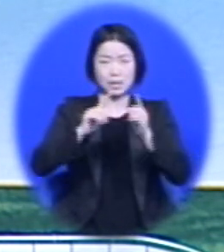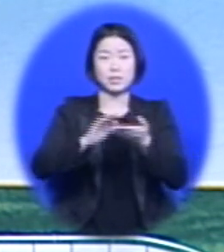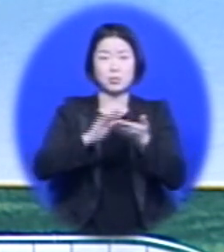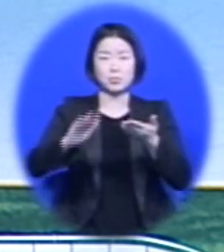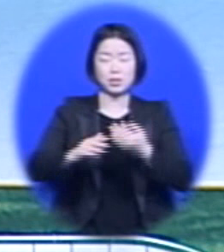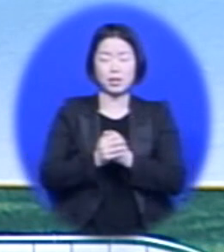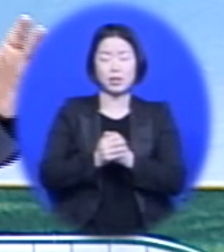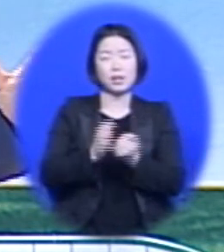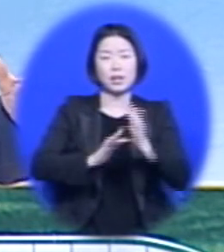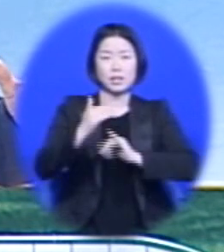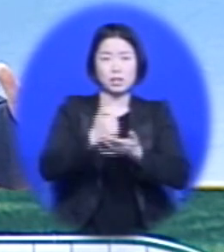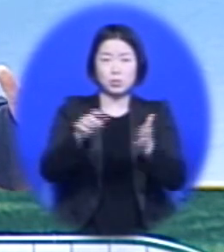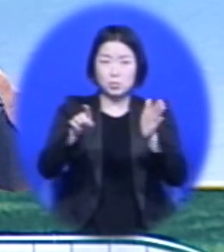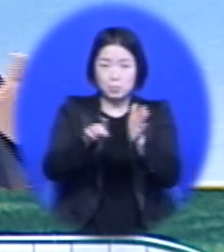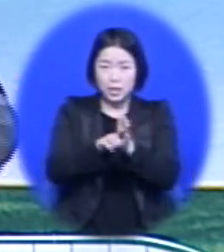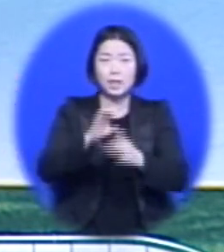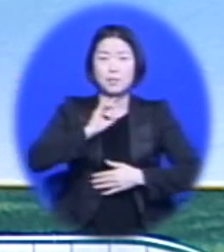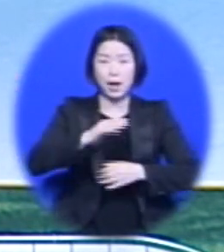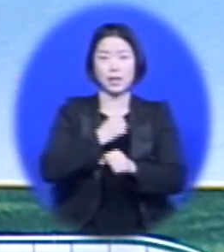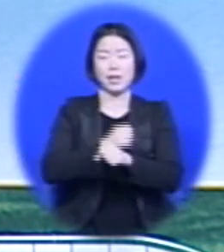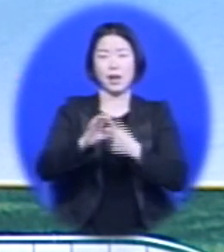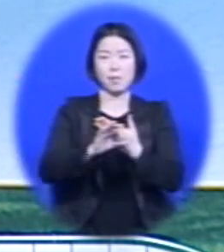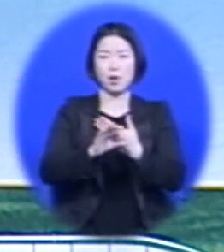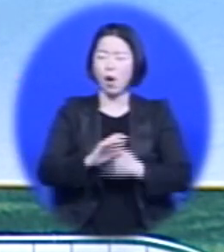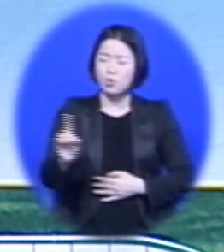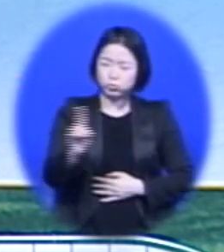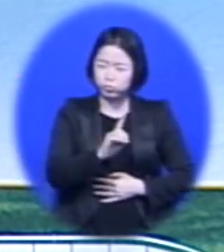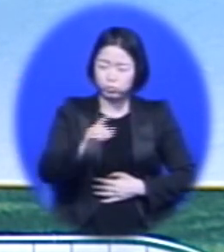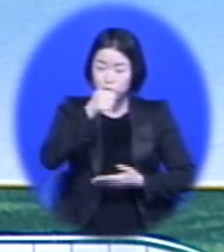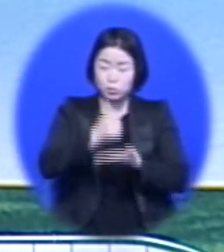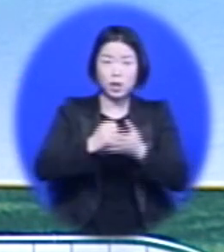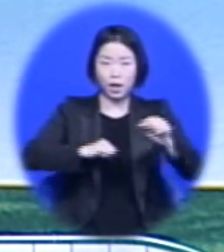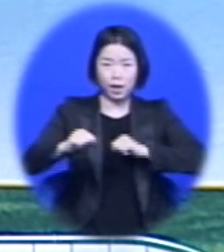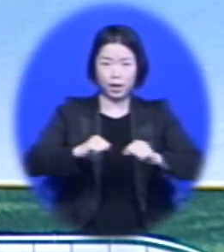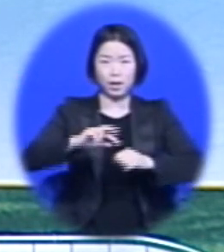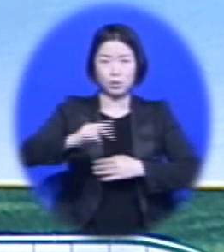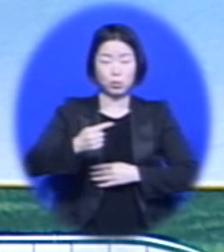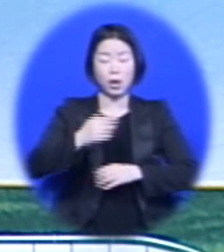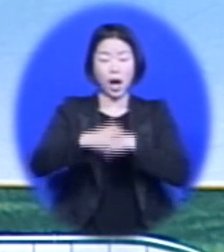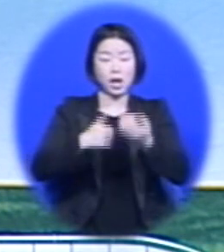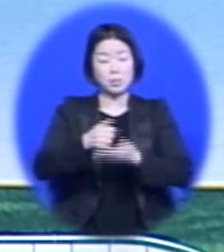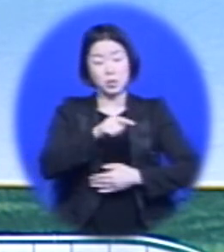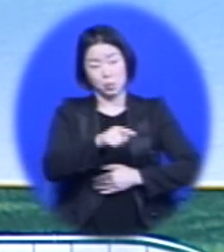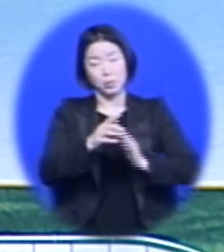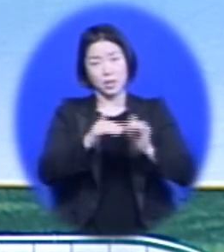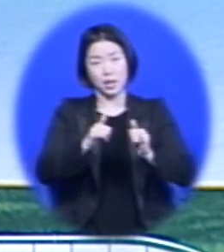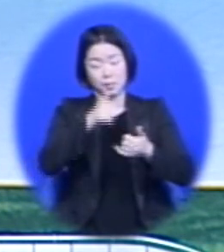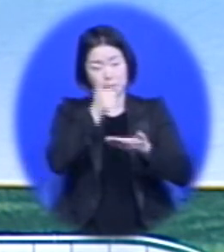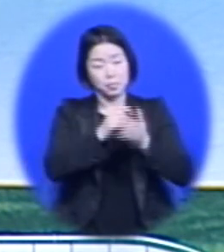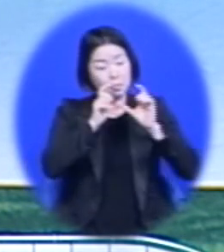말씀이잖아요. 예수를 믿기만 하면 어떤 죄를 지어도 하나님이 절대 그를 정죄하지 않으신다.